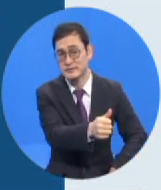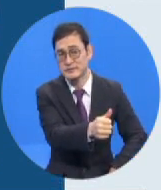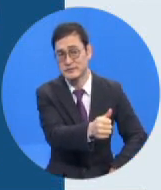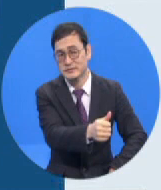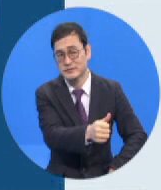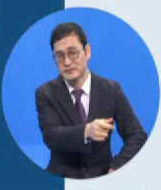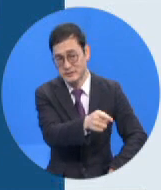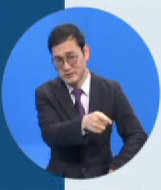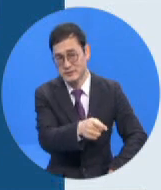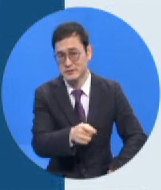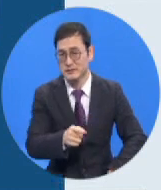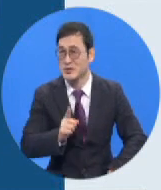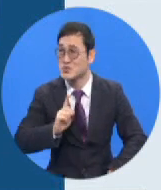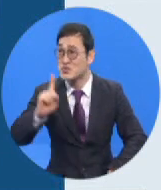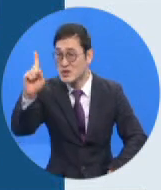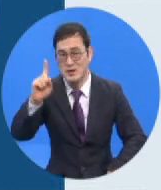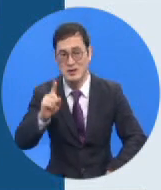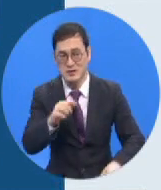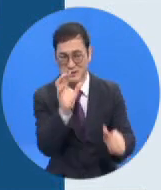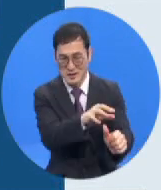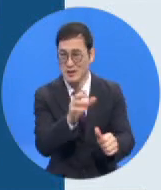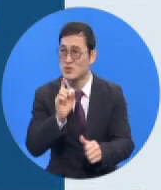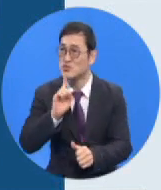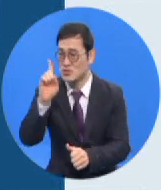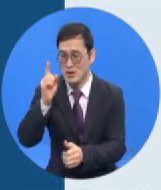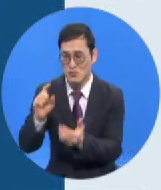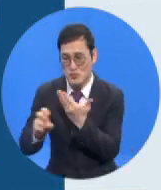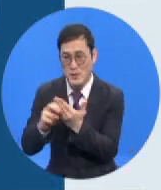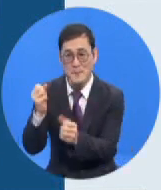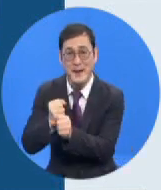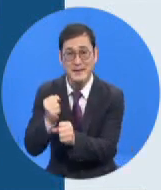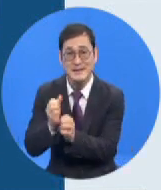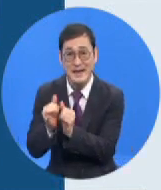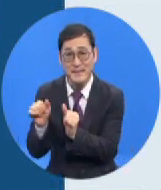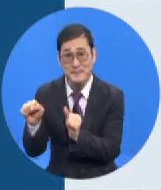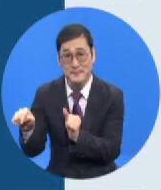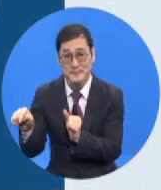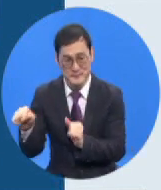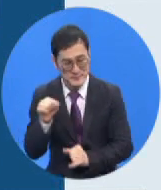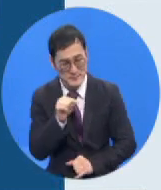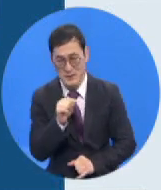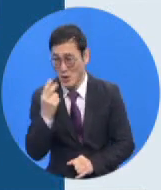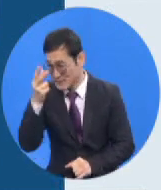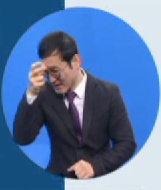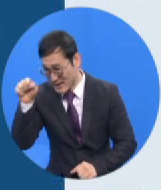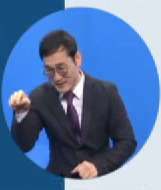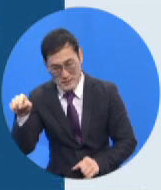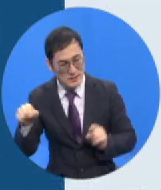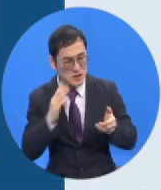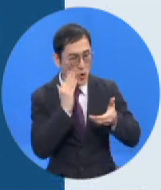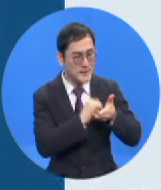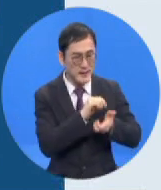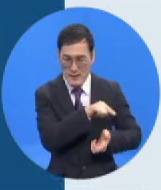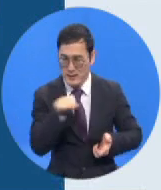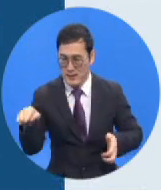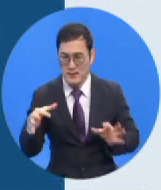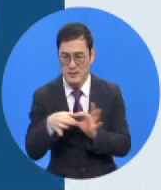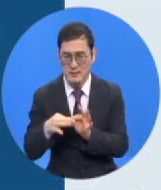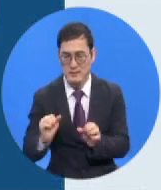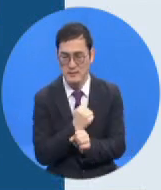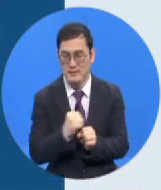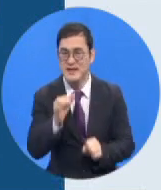불법으로 만들었다라고 지목되는 이모 검사 라인이 작동했을 정황이 있다, 이렇게 주장하고 있는 겁니다. 그 이유를 대는 게 두